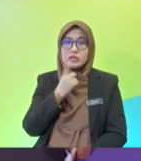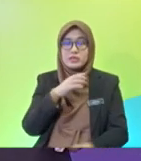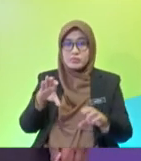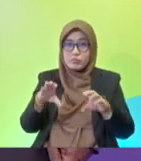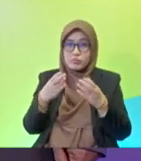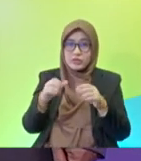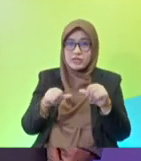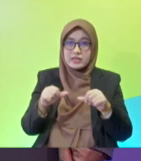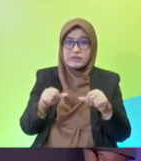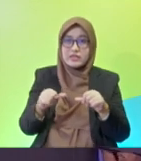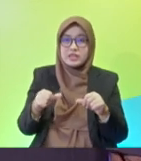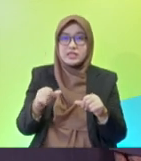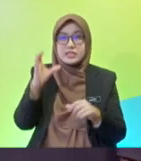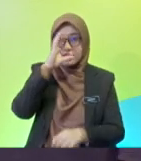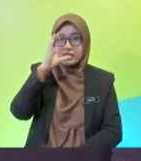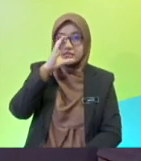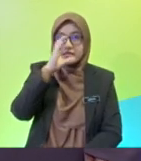cari-cari itu